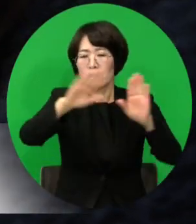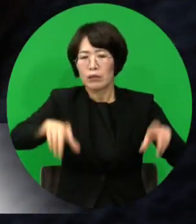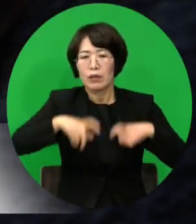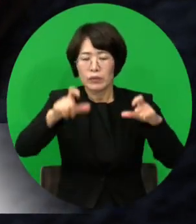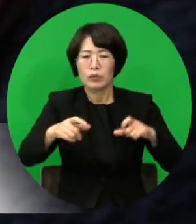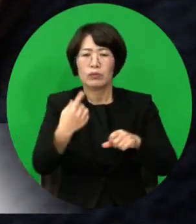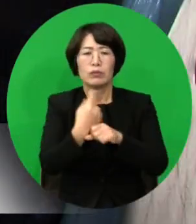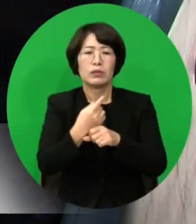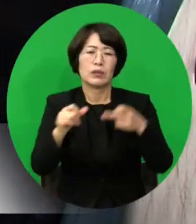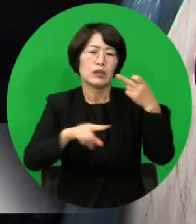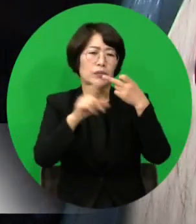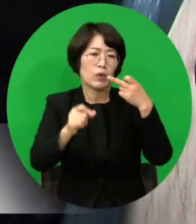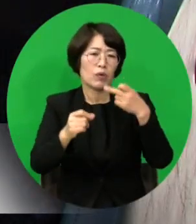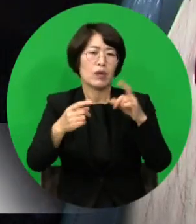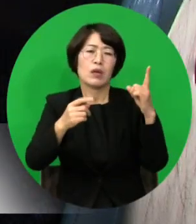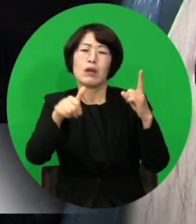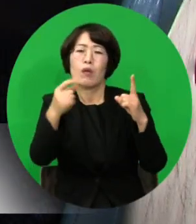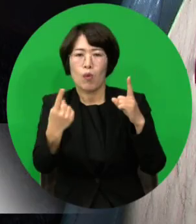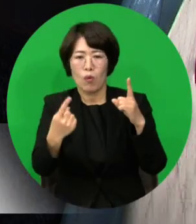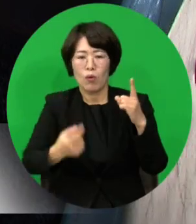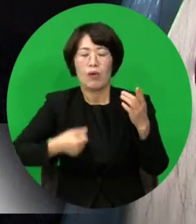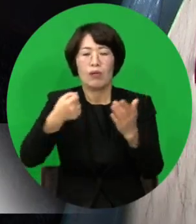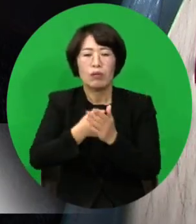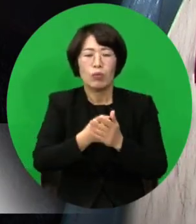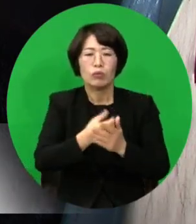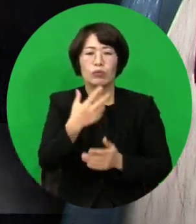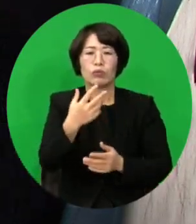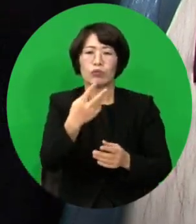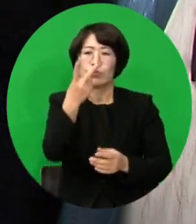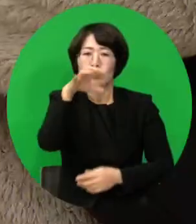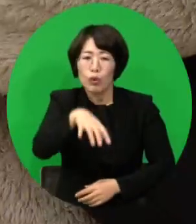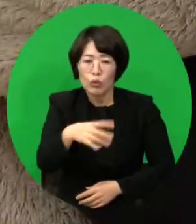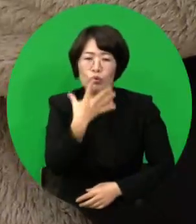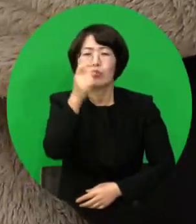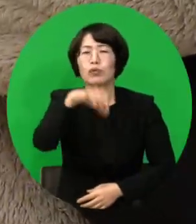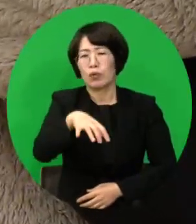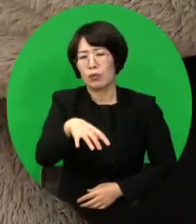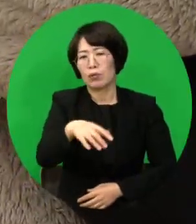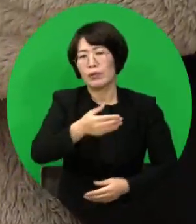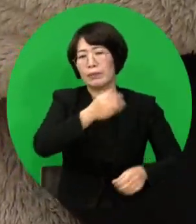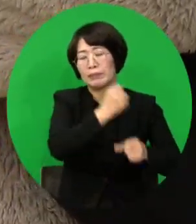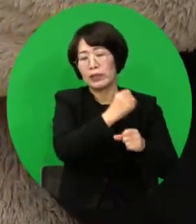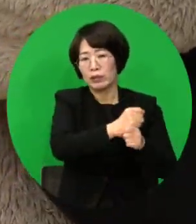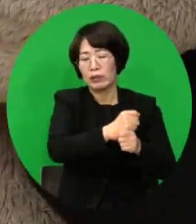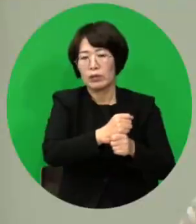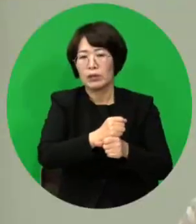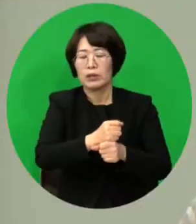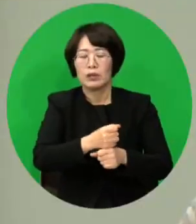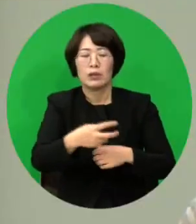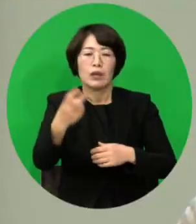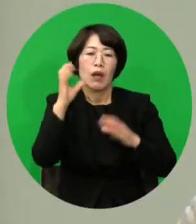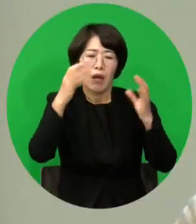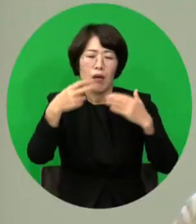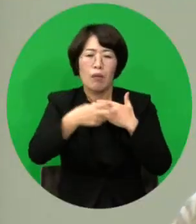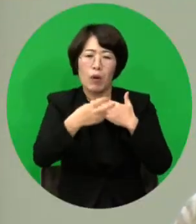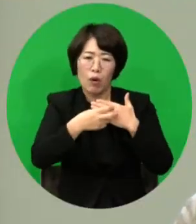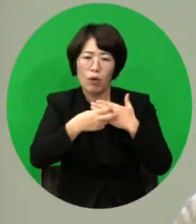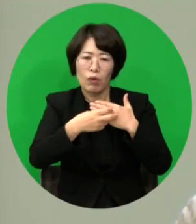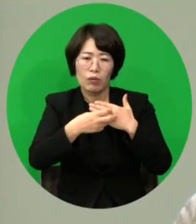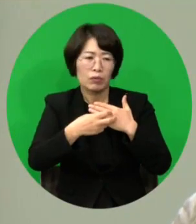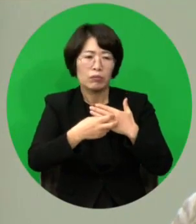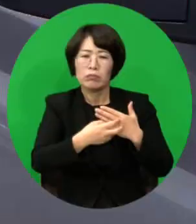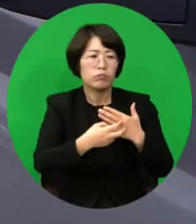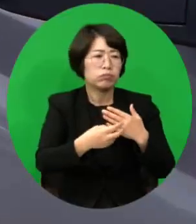1호 병원이 지정됐고 두 곳 모두 순천에 몰려 있습니다. 소아과 진료 대란에 조금이나마 숨통이